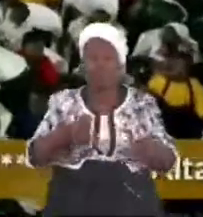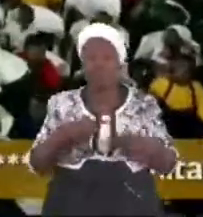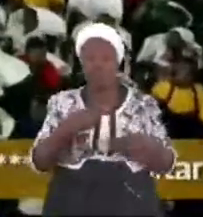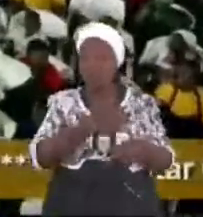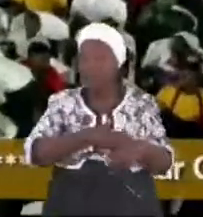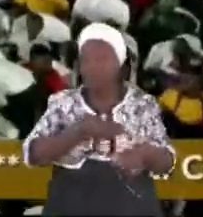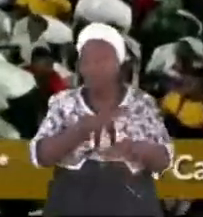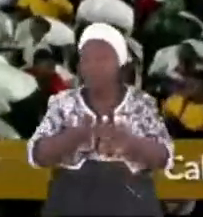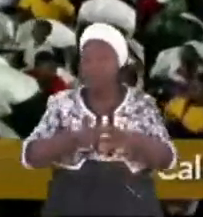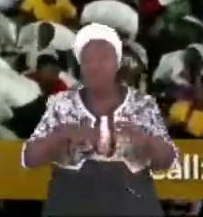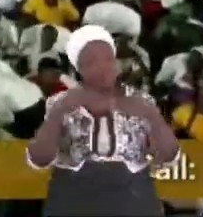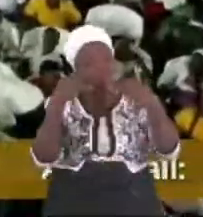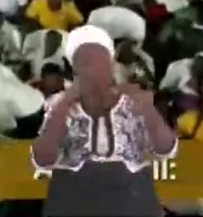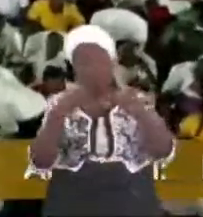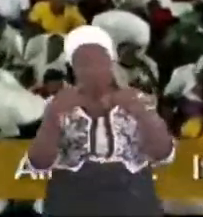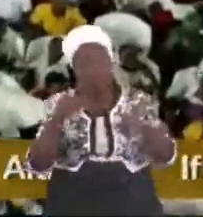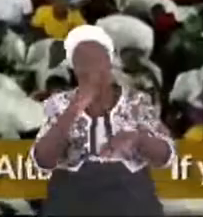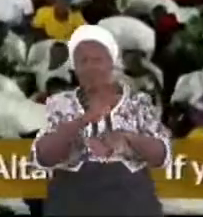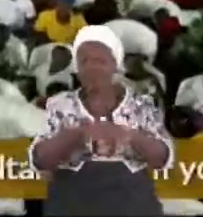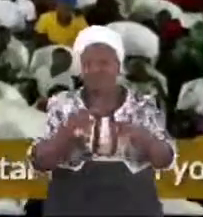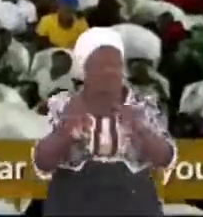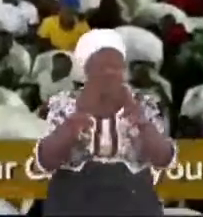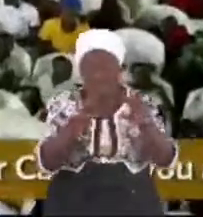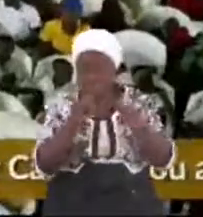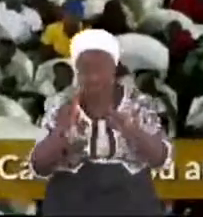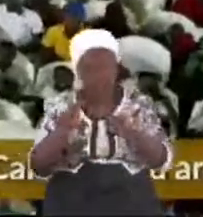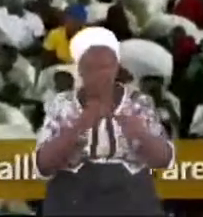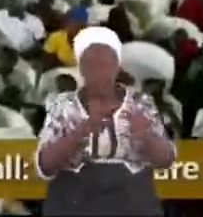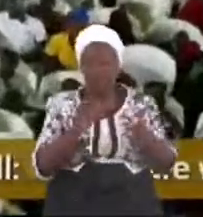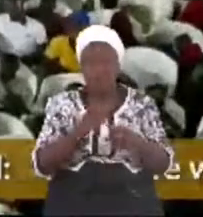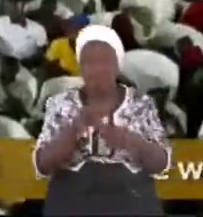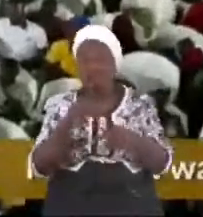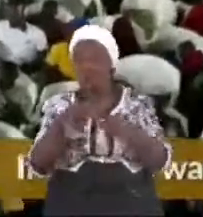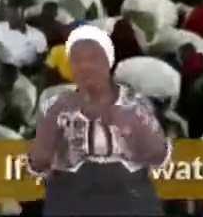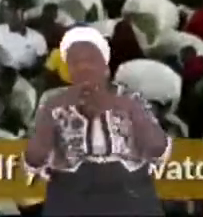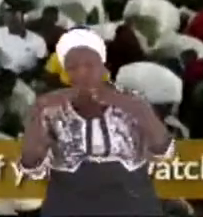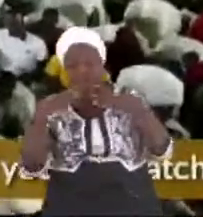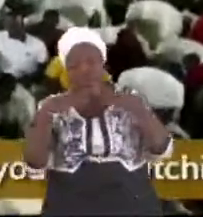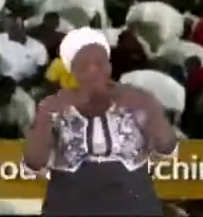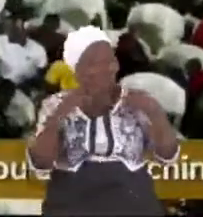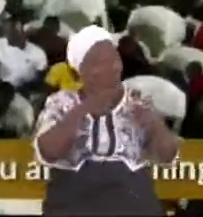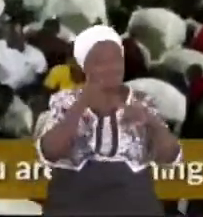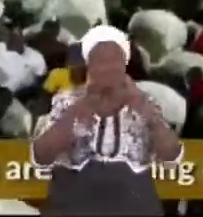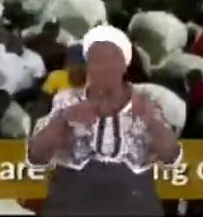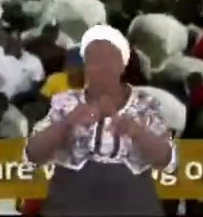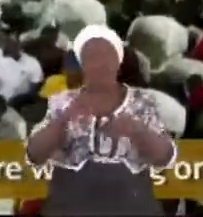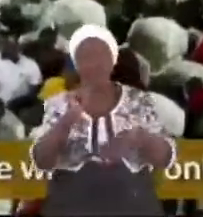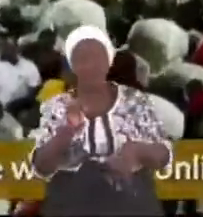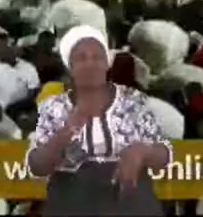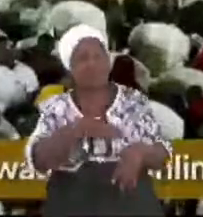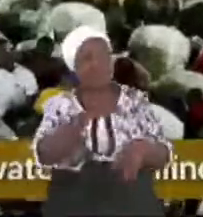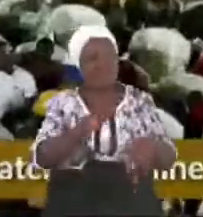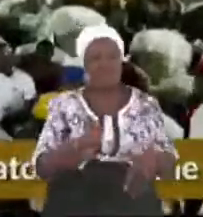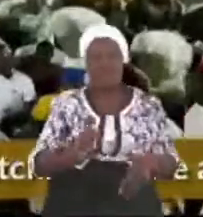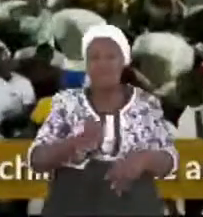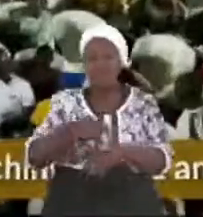Quel est le problème de longue date qui est dans ta vie? Quel est l'enflement de ta vie? Le goitre qui est